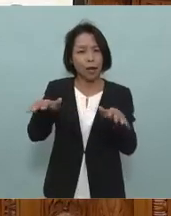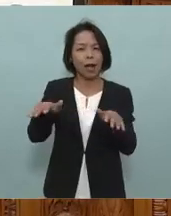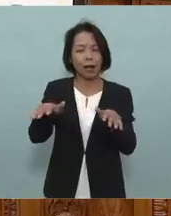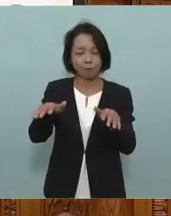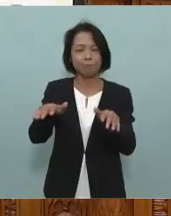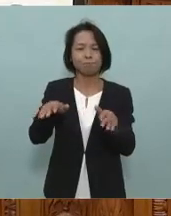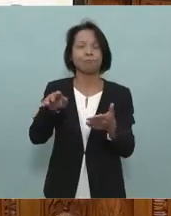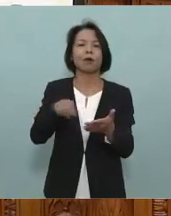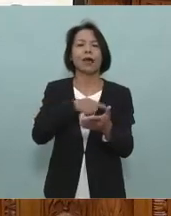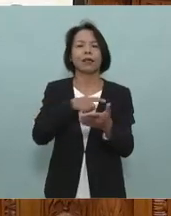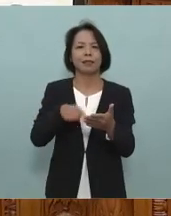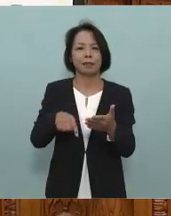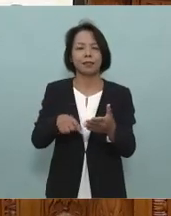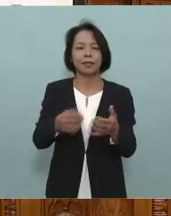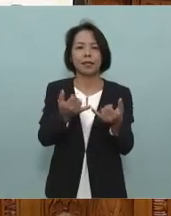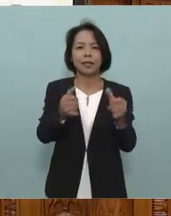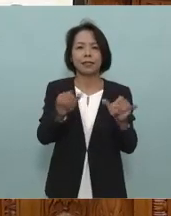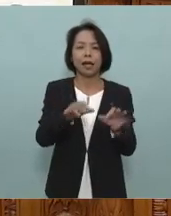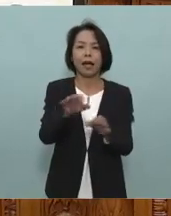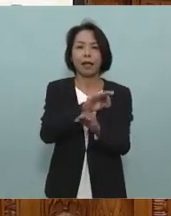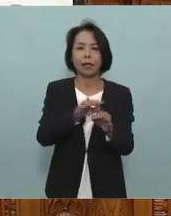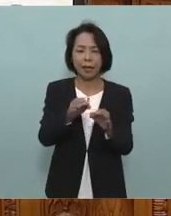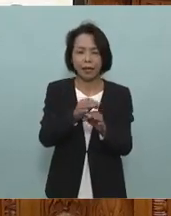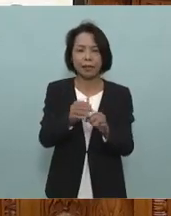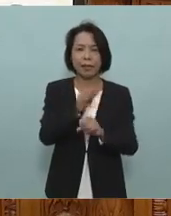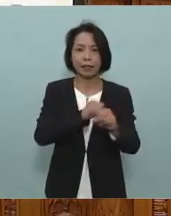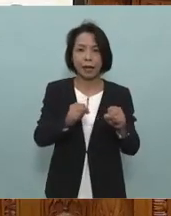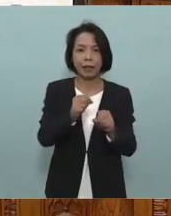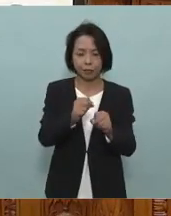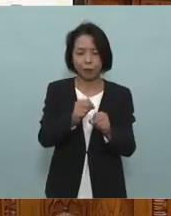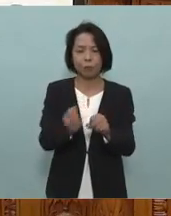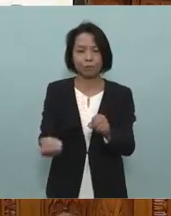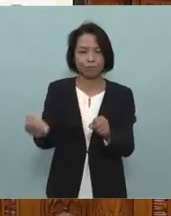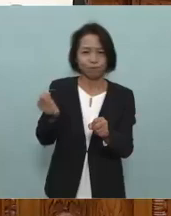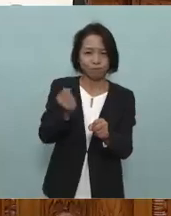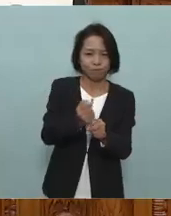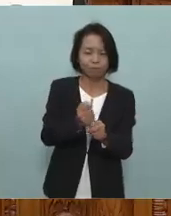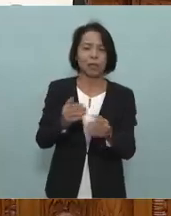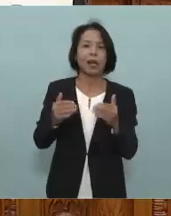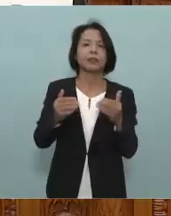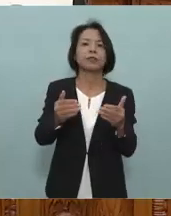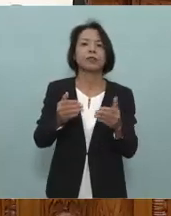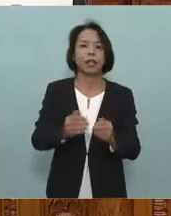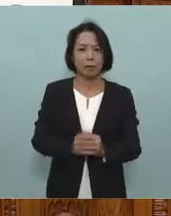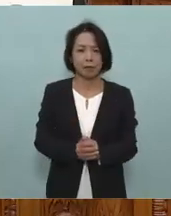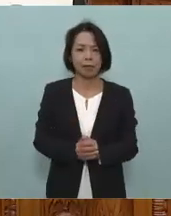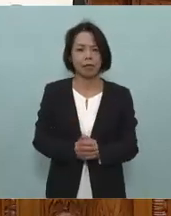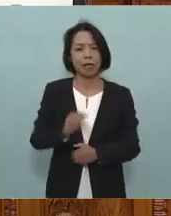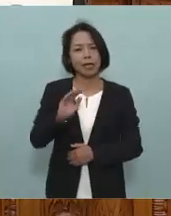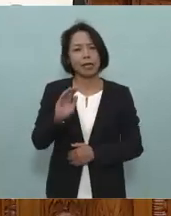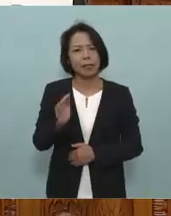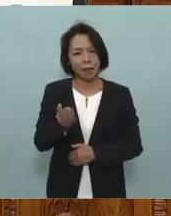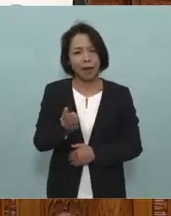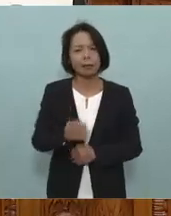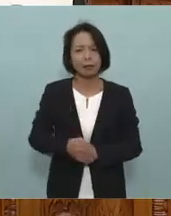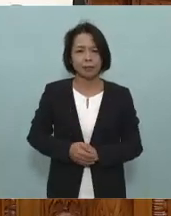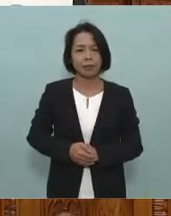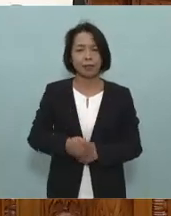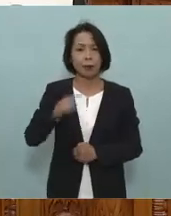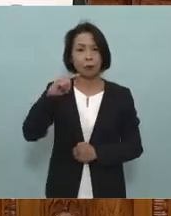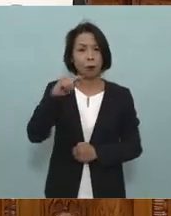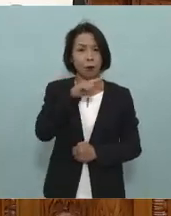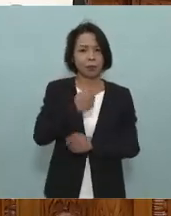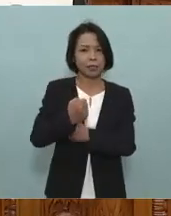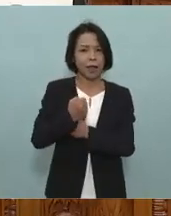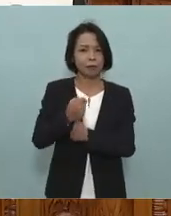乗り越え社会経済活動の政治家が進みつつありますしかし足元ではロシアに